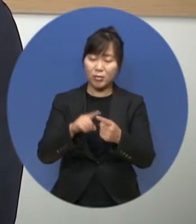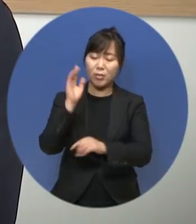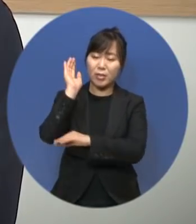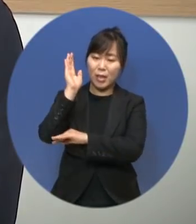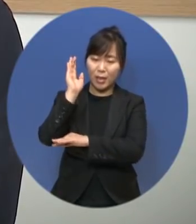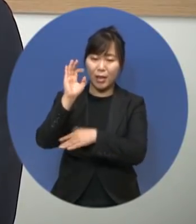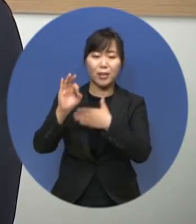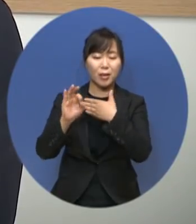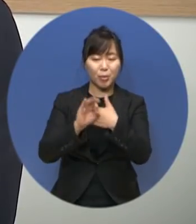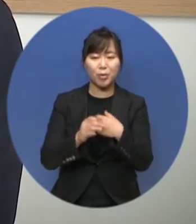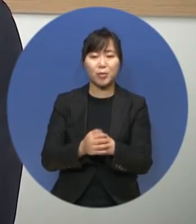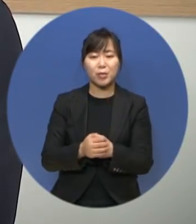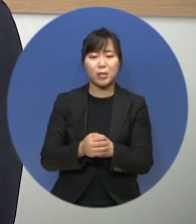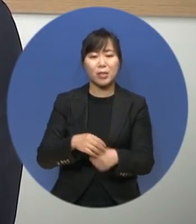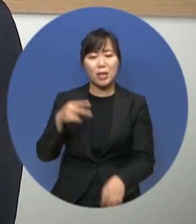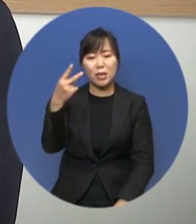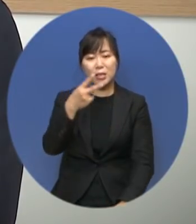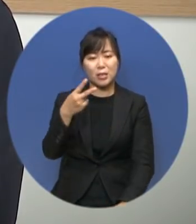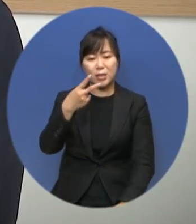얘기하자면